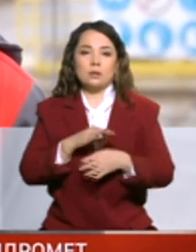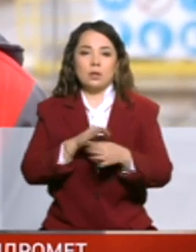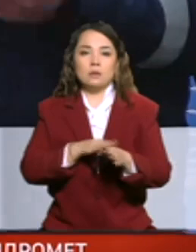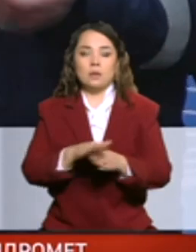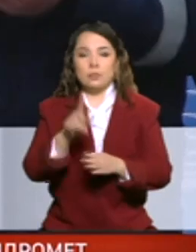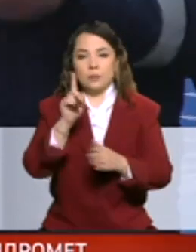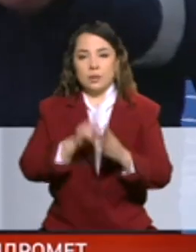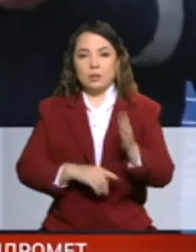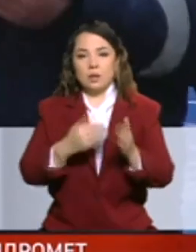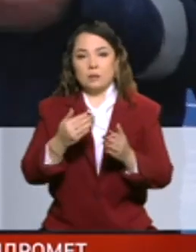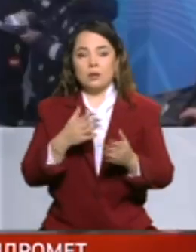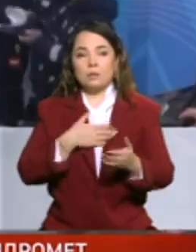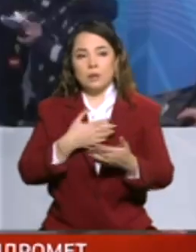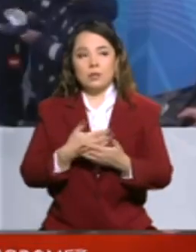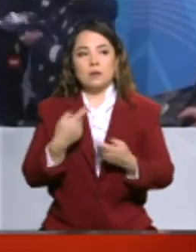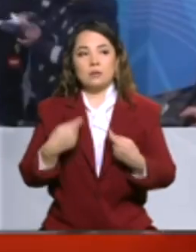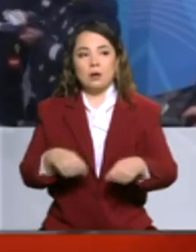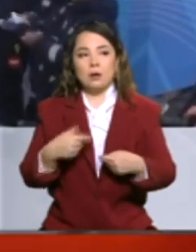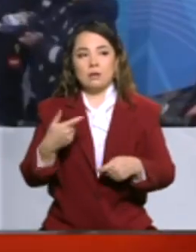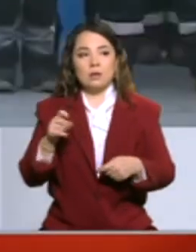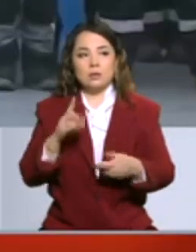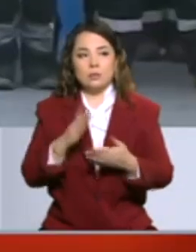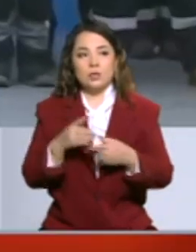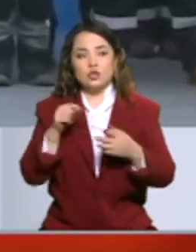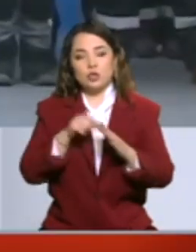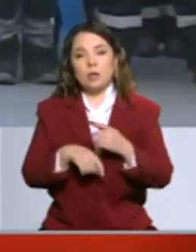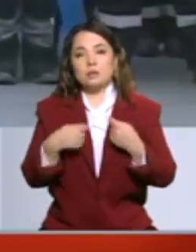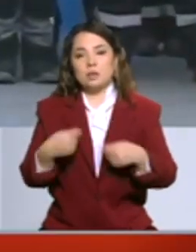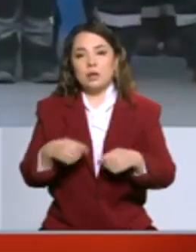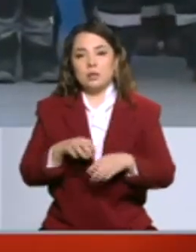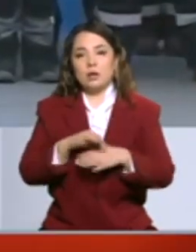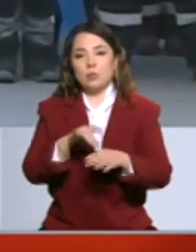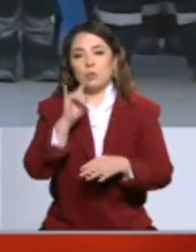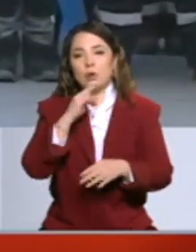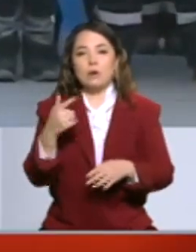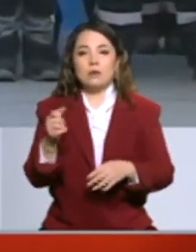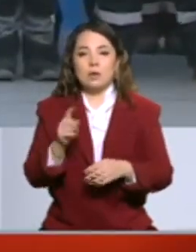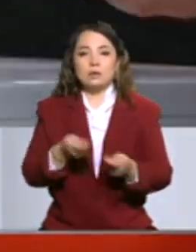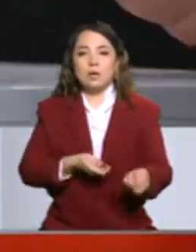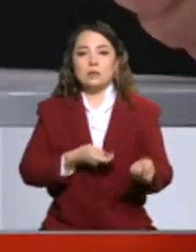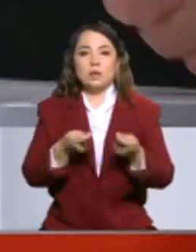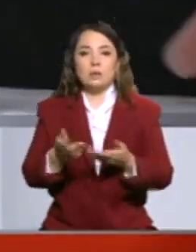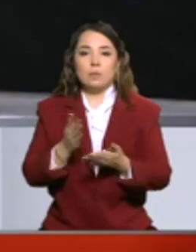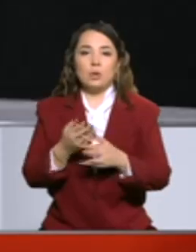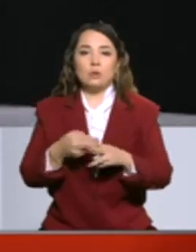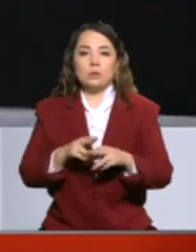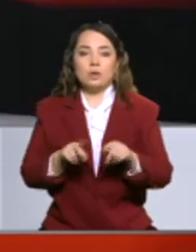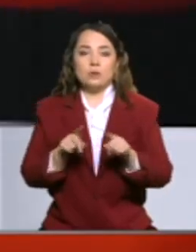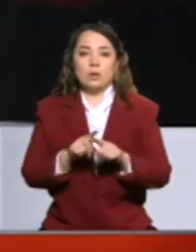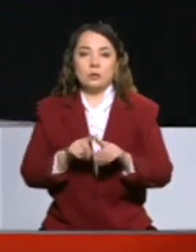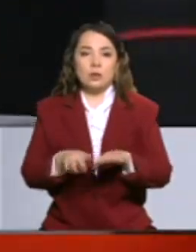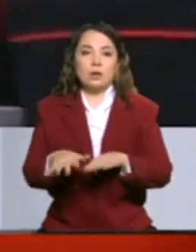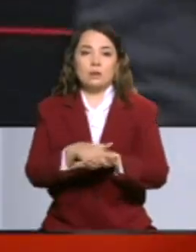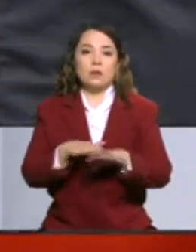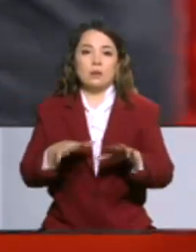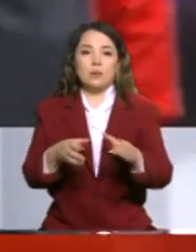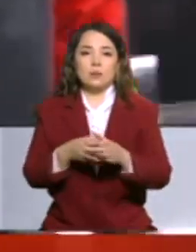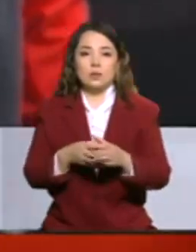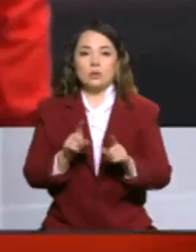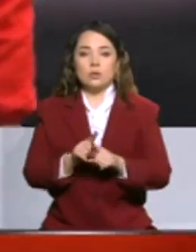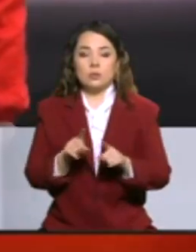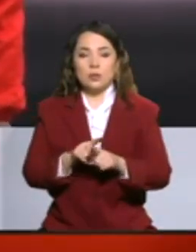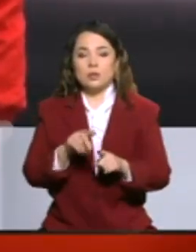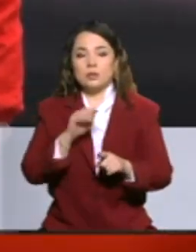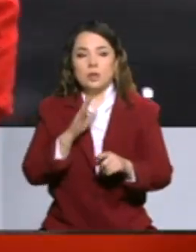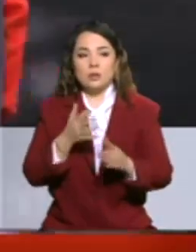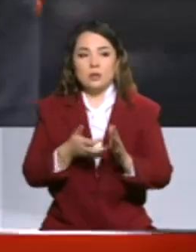сенеміз. Тауарлы газ ішкі нарыққа жіберіледі, ал конденсат мұнай газ зауыттарына тасымалданады. Сондай-ақ енді аймақ сұйытылған отыннан да